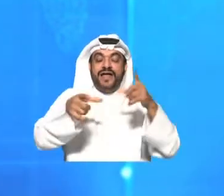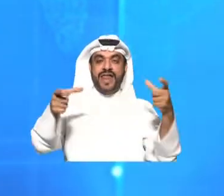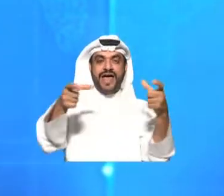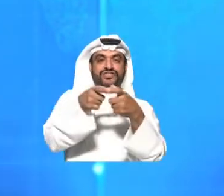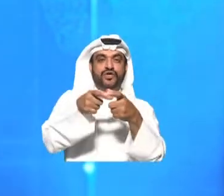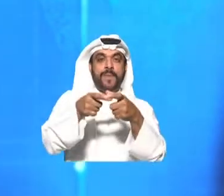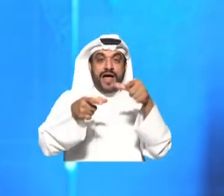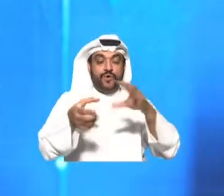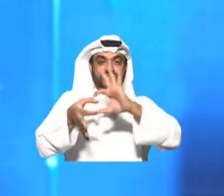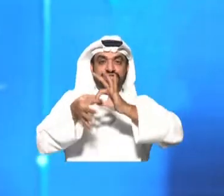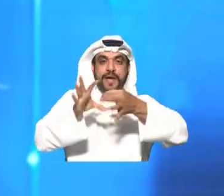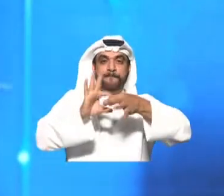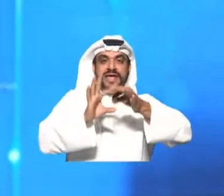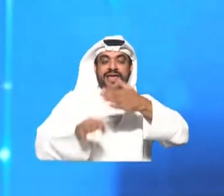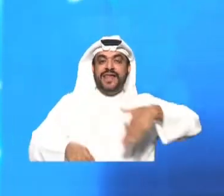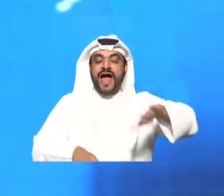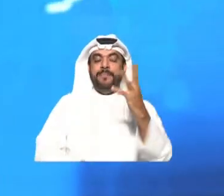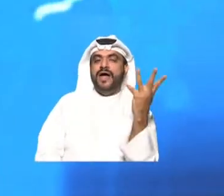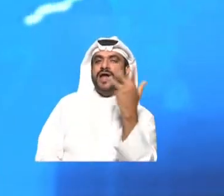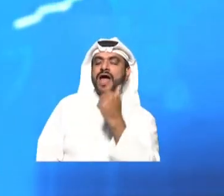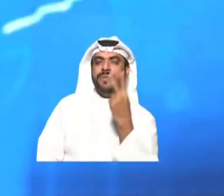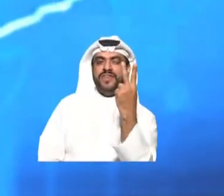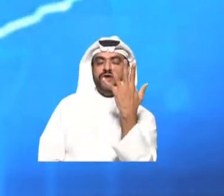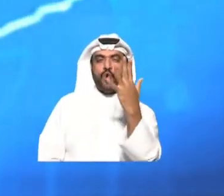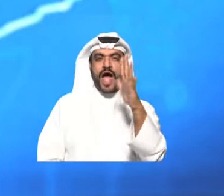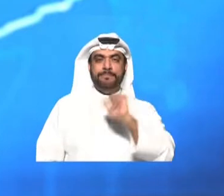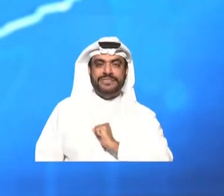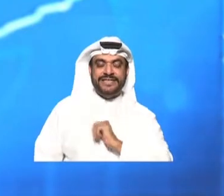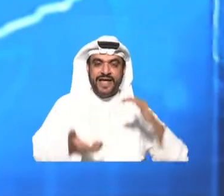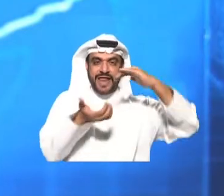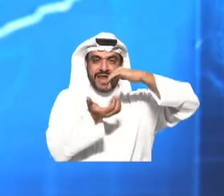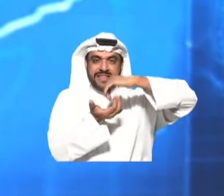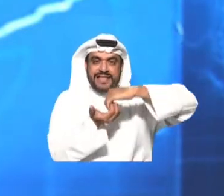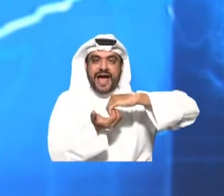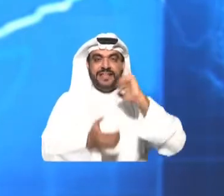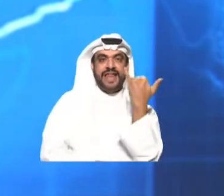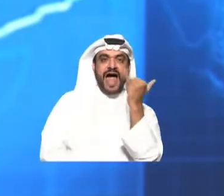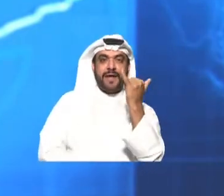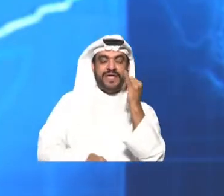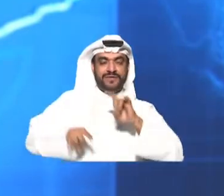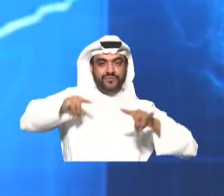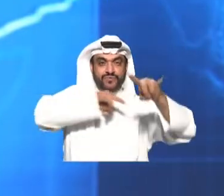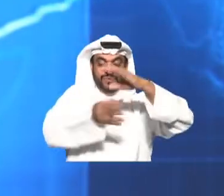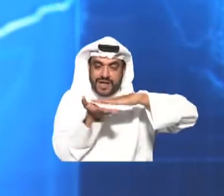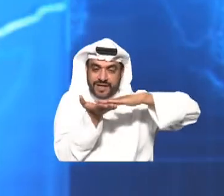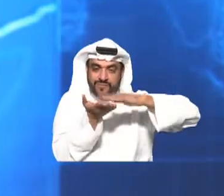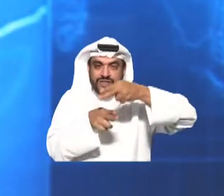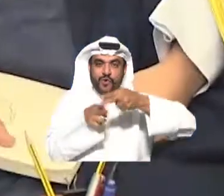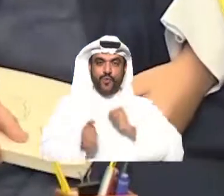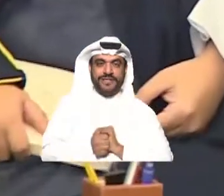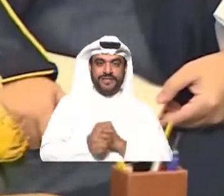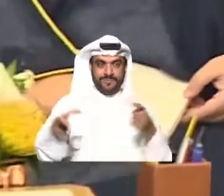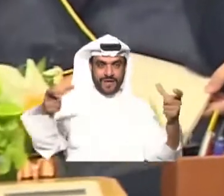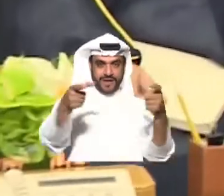اجتماع الجمعية العامة 52 للاتحاد العربي للنقل الجوي الذي تستضيفه البلاد. حضر